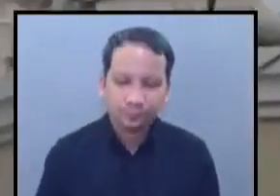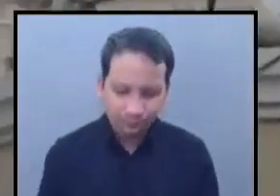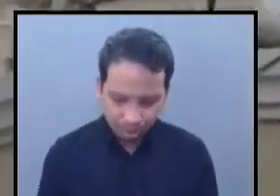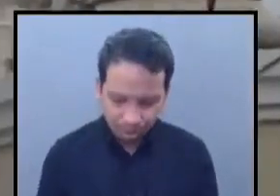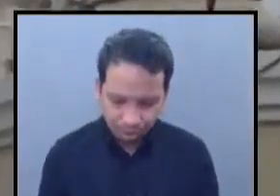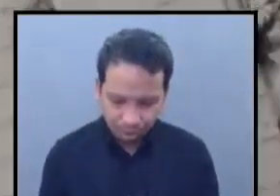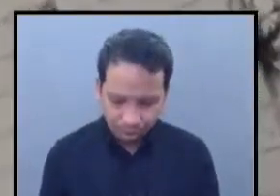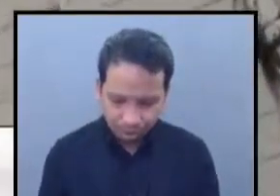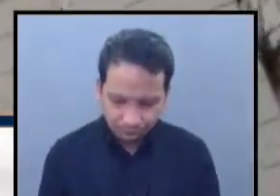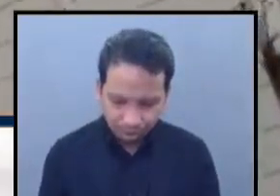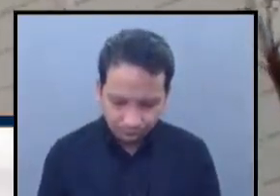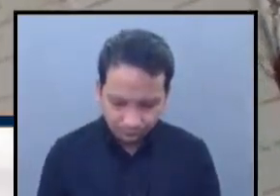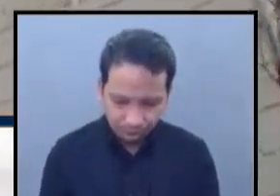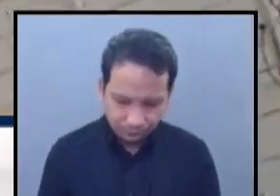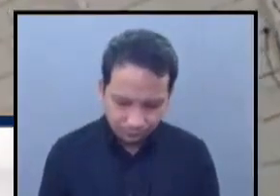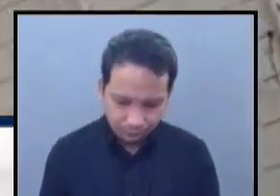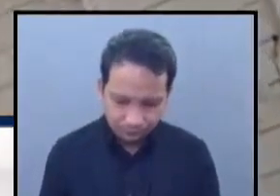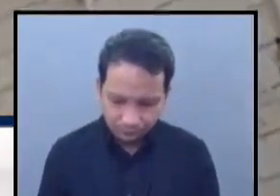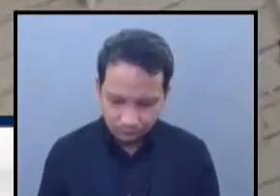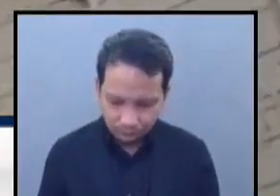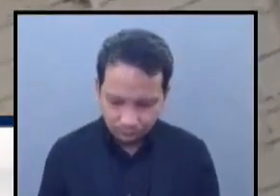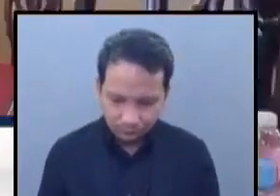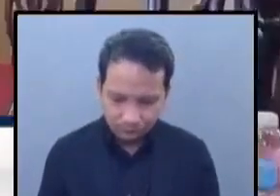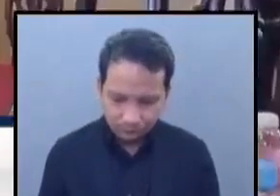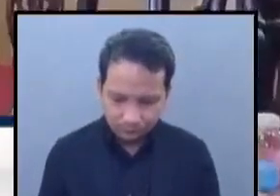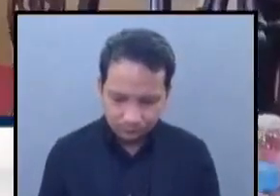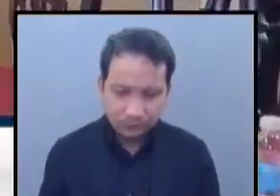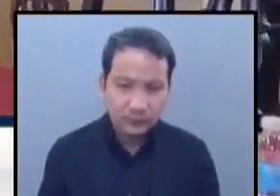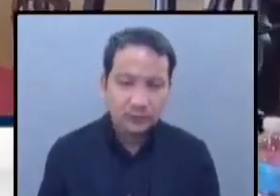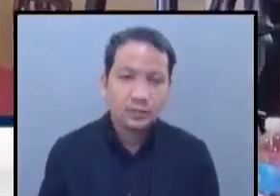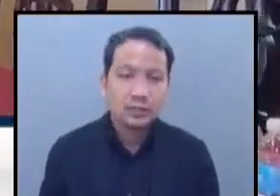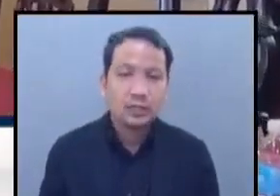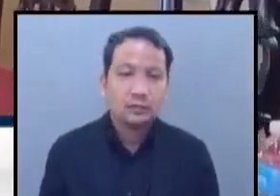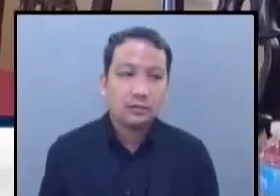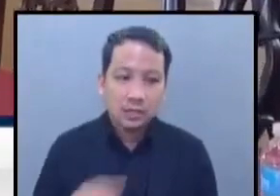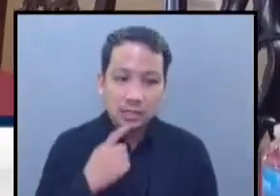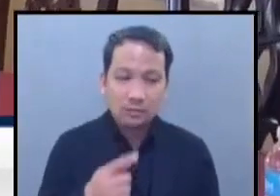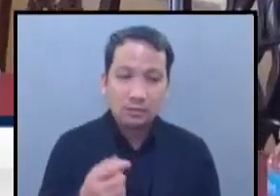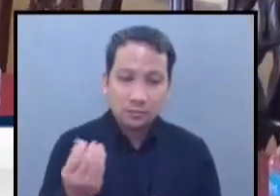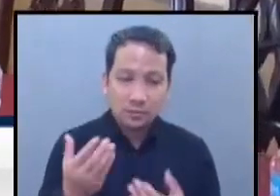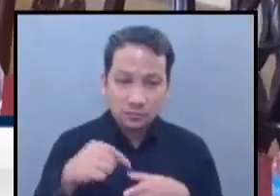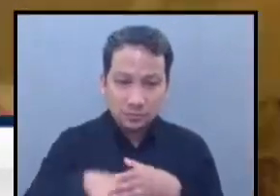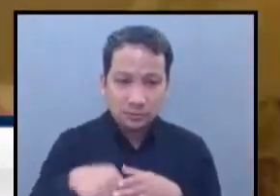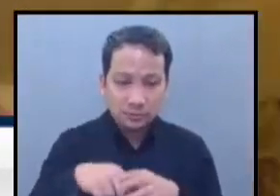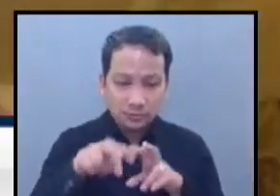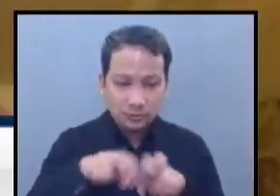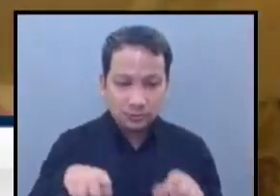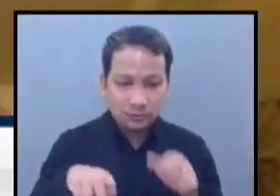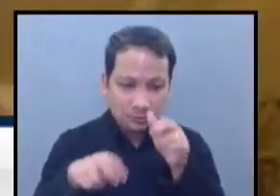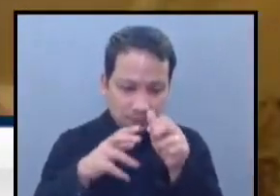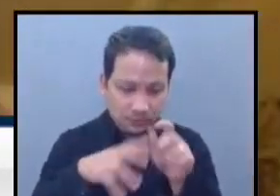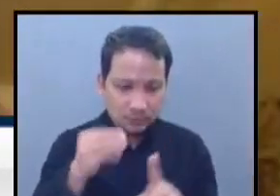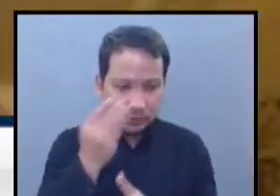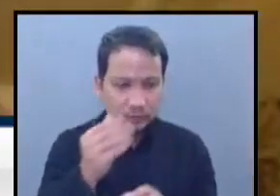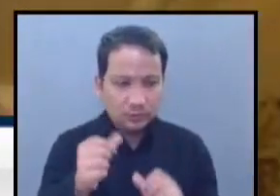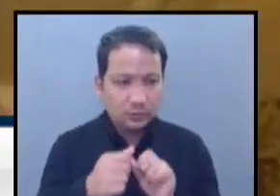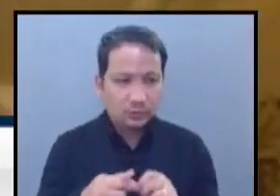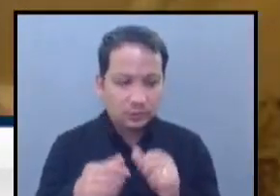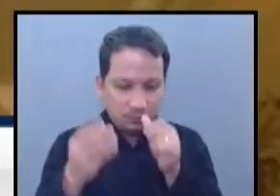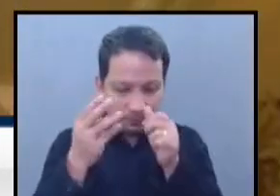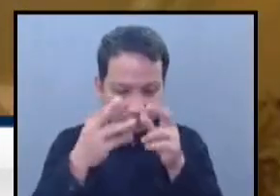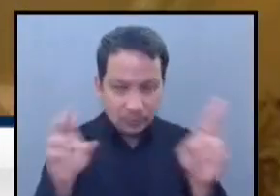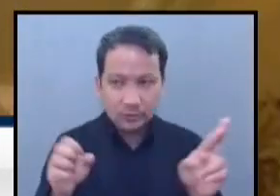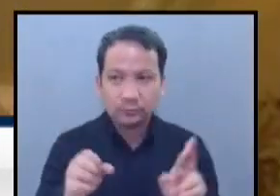Magsasagawa ng mas malalim at detalyadong inspeksyon sa Vigan Cathedral ang mga eksperto ng Vigan Conservation Council ayon kay Mayor Jose Bonito